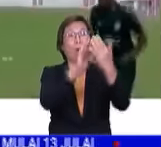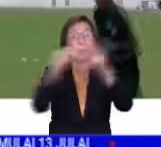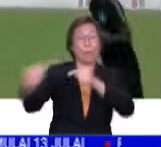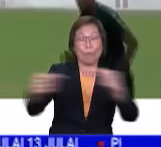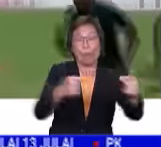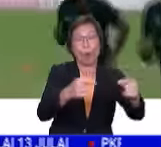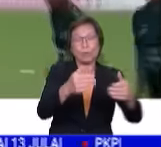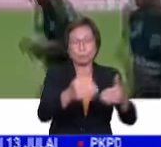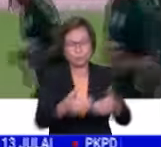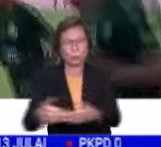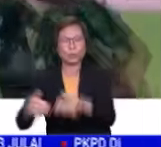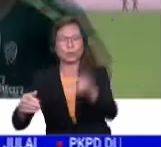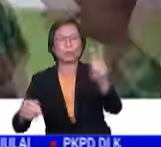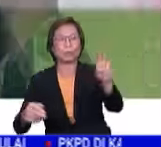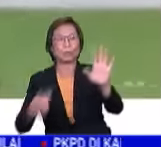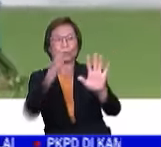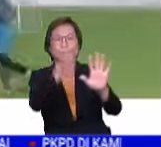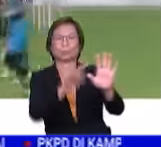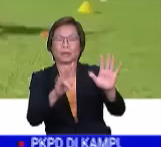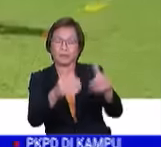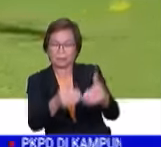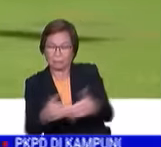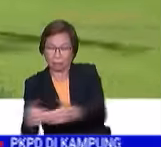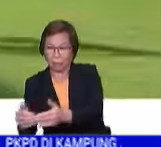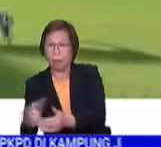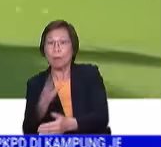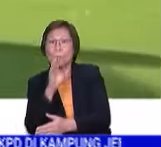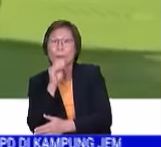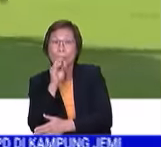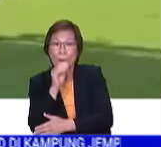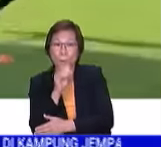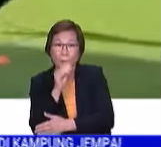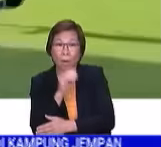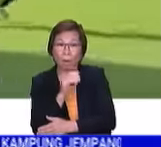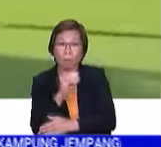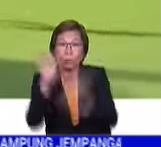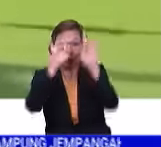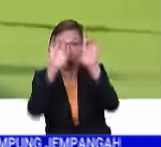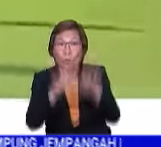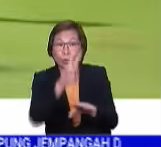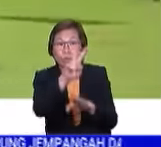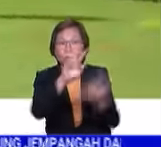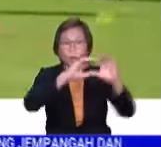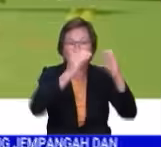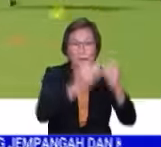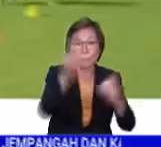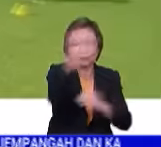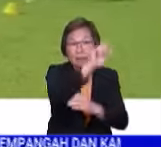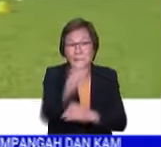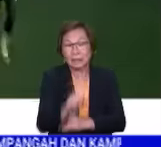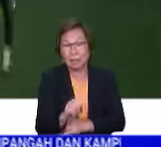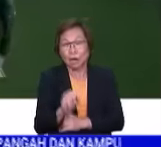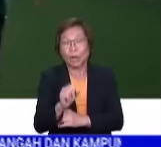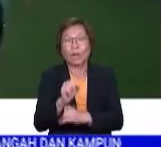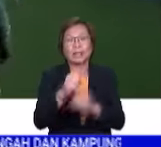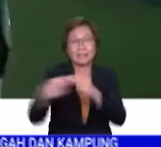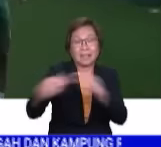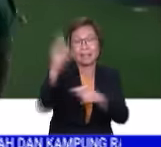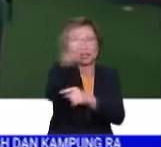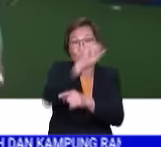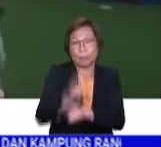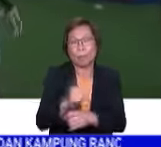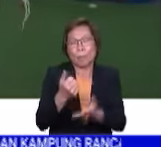dijadual bersambung 25 Julai ini. Tambahnya, perlawanan ujian menentang dua klub Liga Super itu akan membantu para